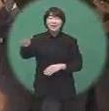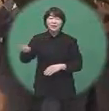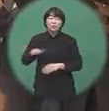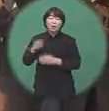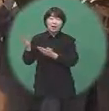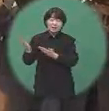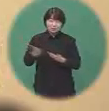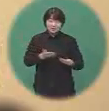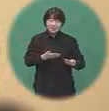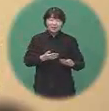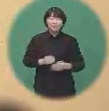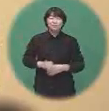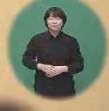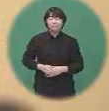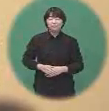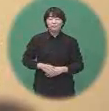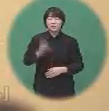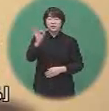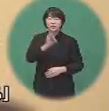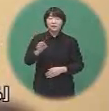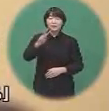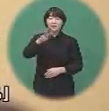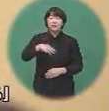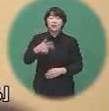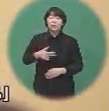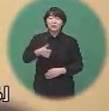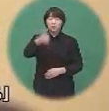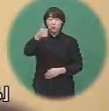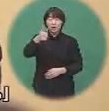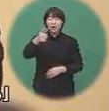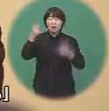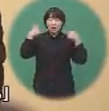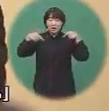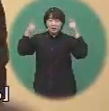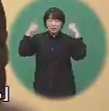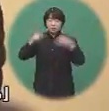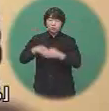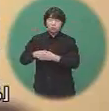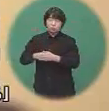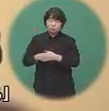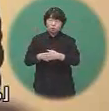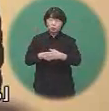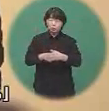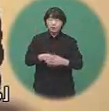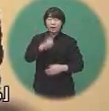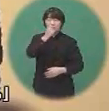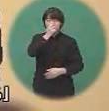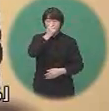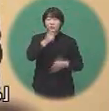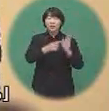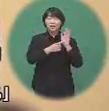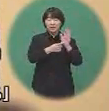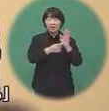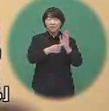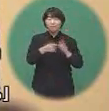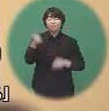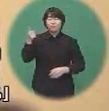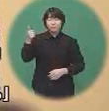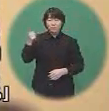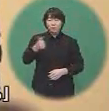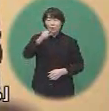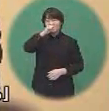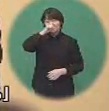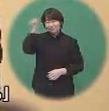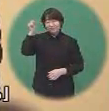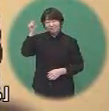。そして品川市長が、日頃の努力が存分に発揮され良い記録が出ることを期待してい